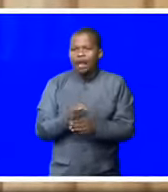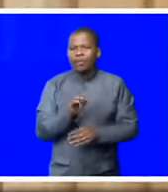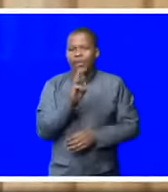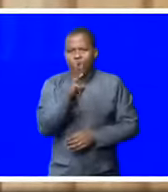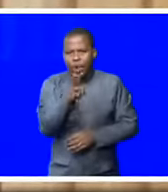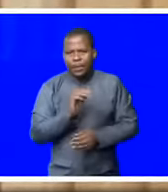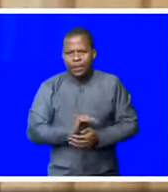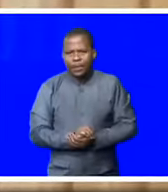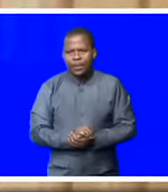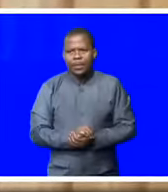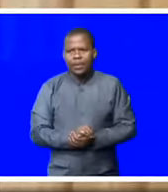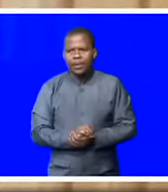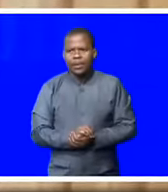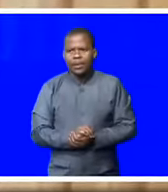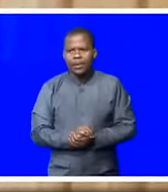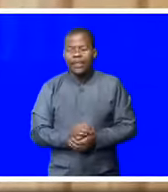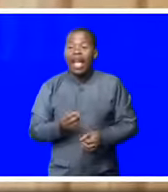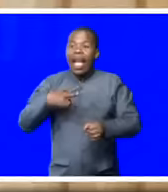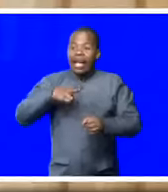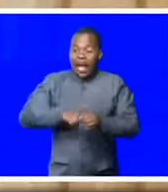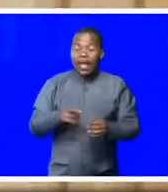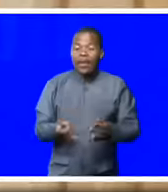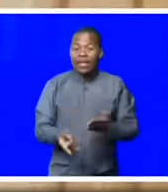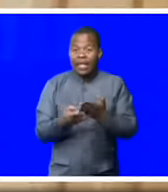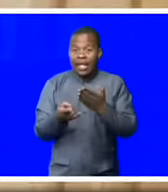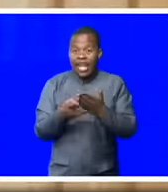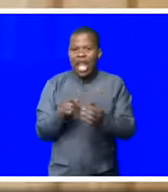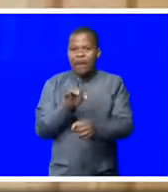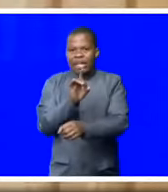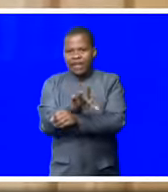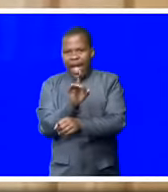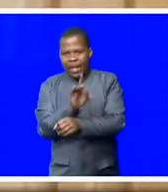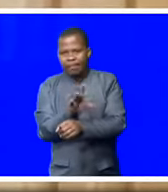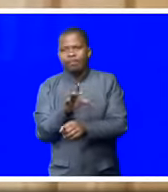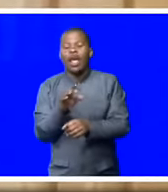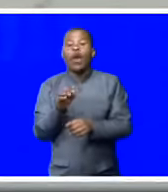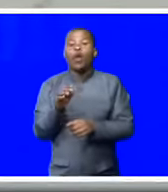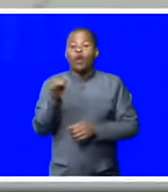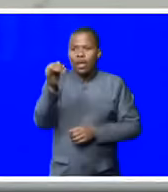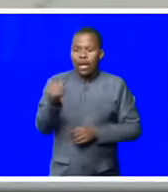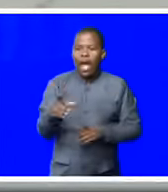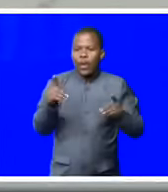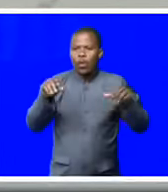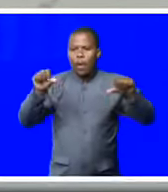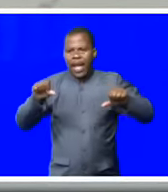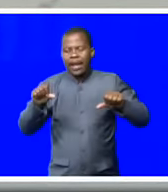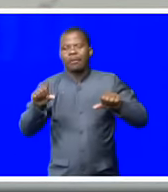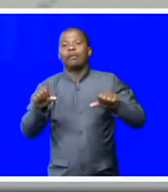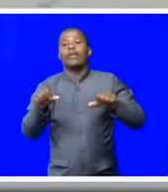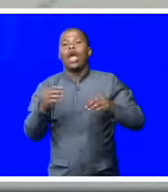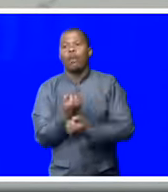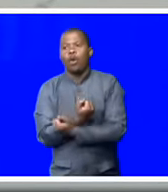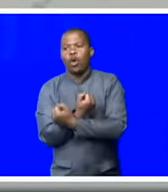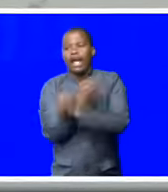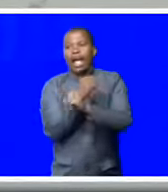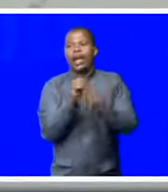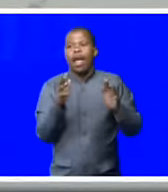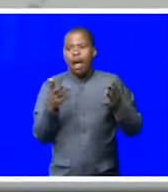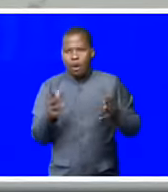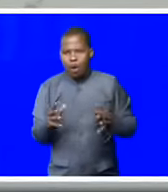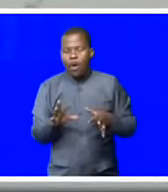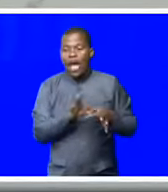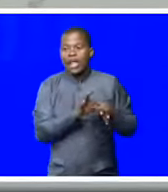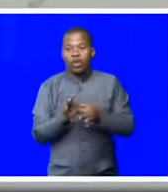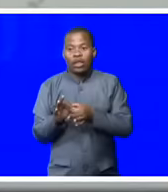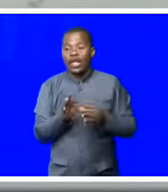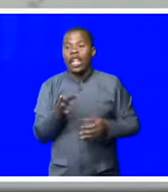temuyo tekupreventa ukugwema noma ukugwema ukucala. Inhlangano yebantfu labasha yeSwatini National Youth